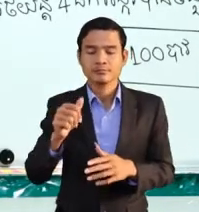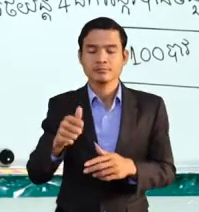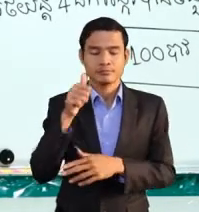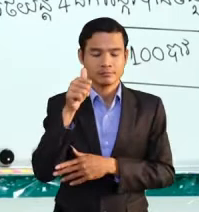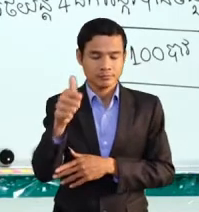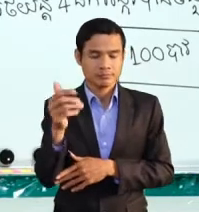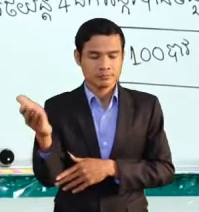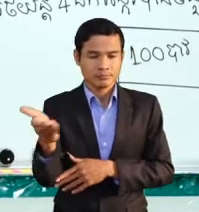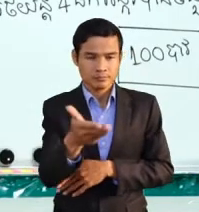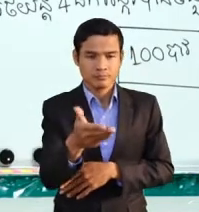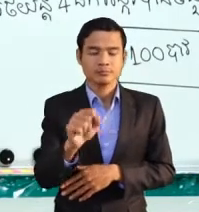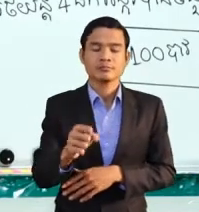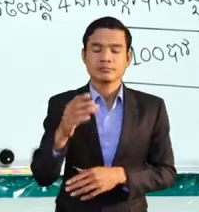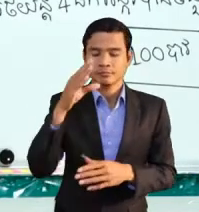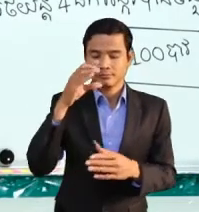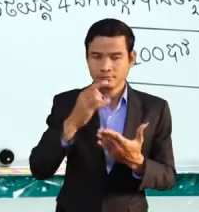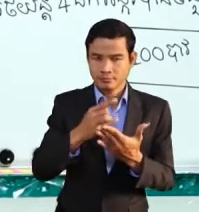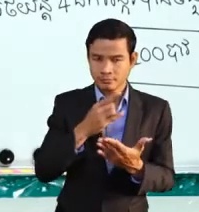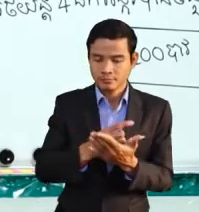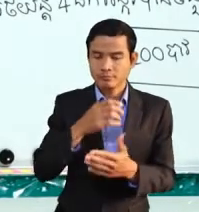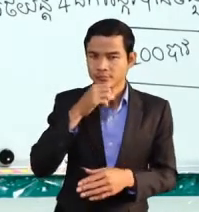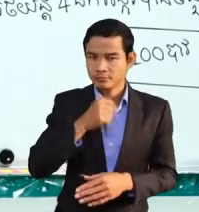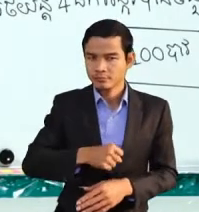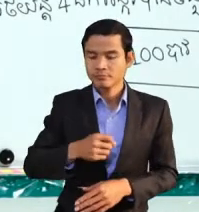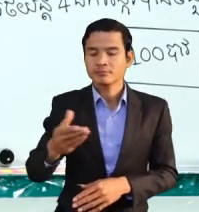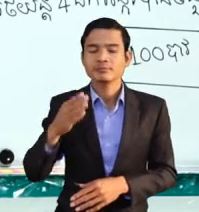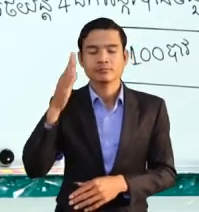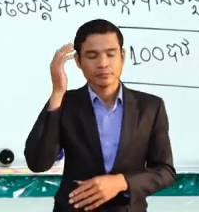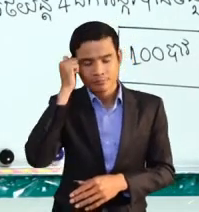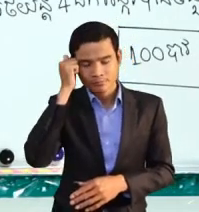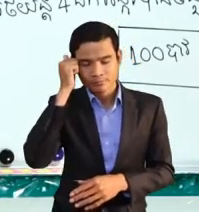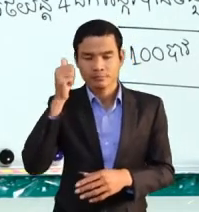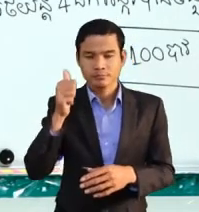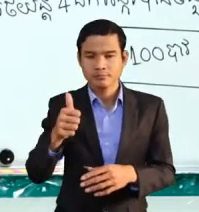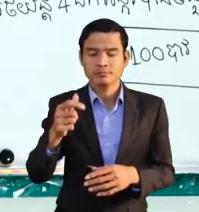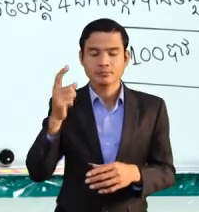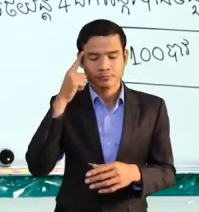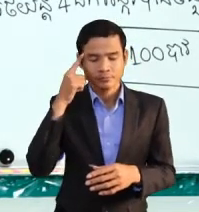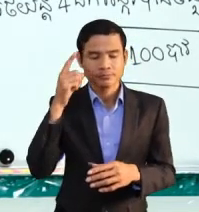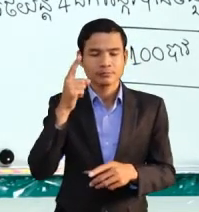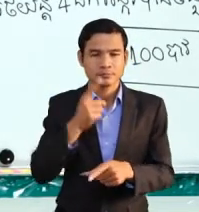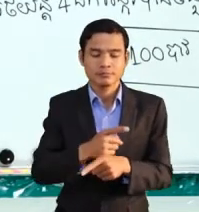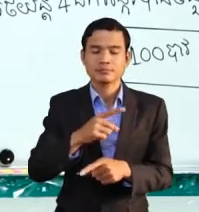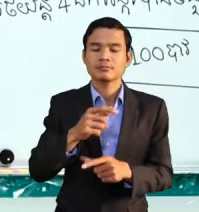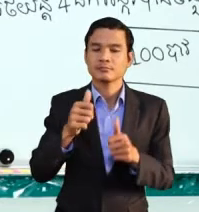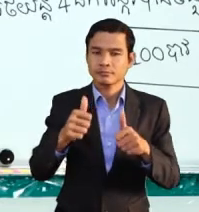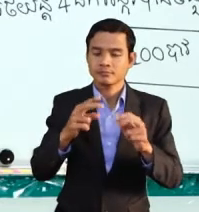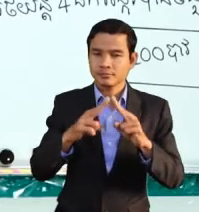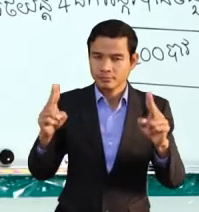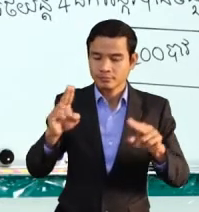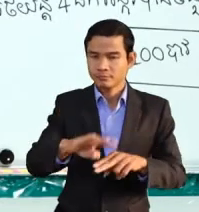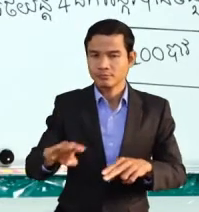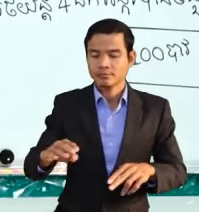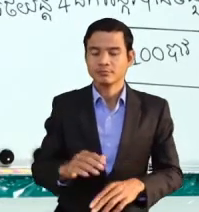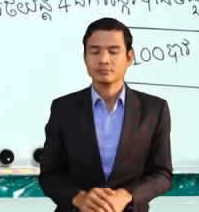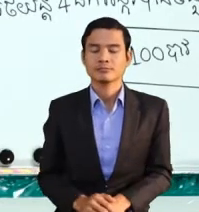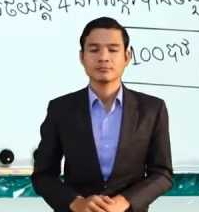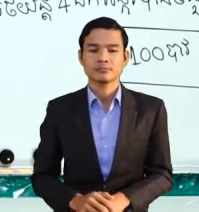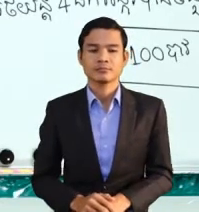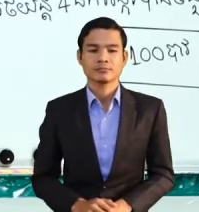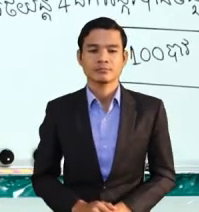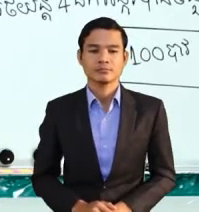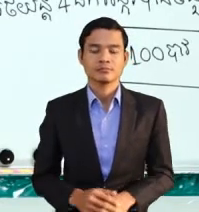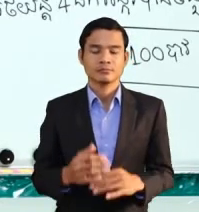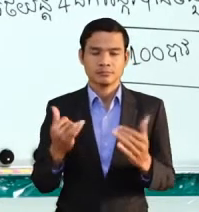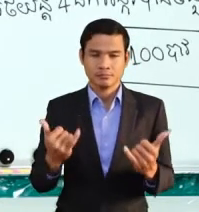đài mùi chẳng bố mê điên chà. Cứ con bàn chè trầm trời lọ nà. Nó còn á. Chà